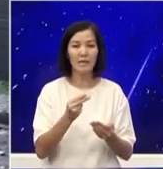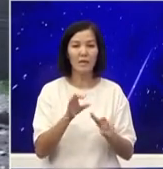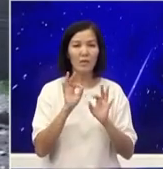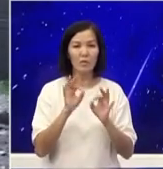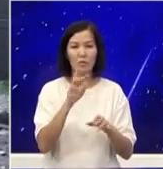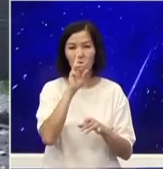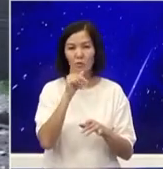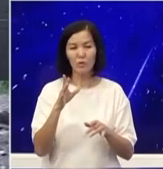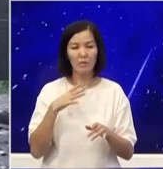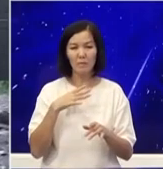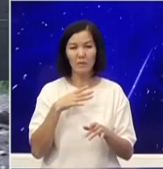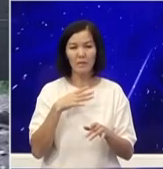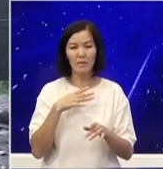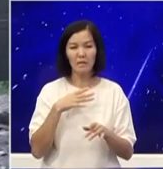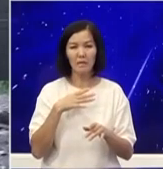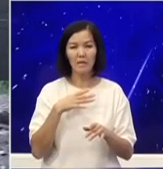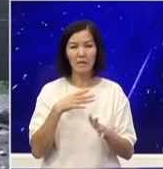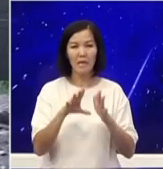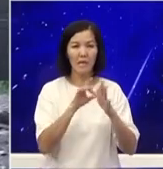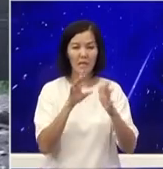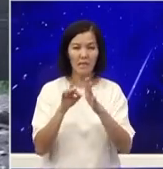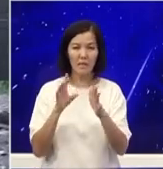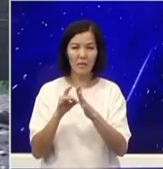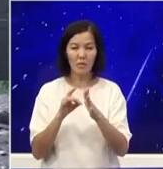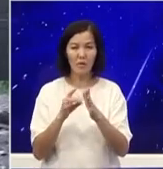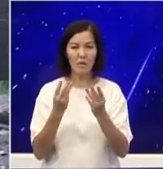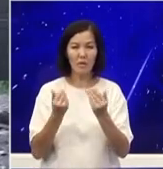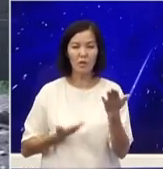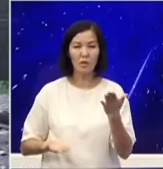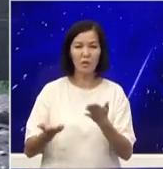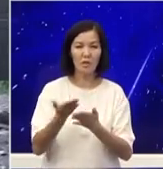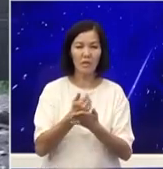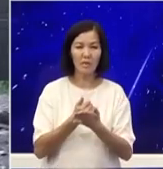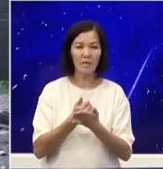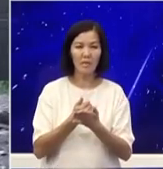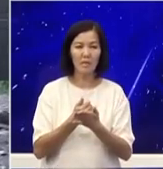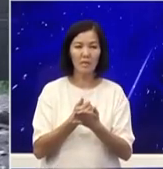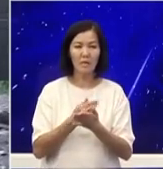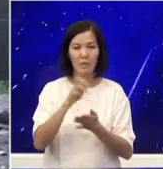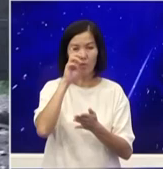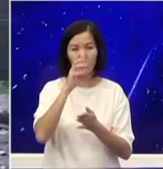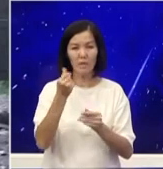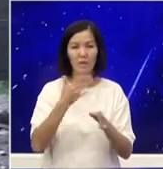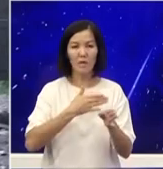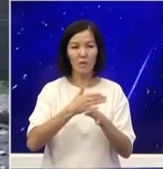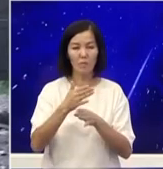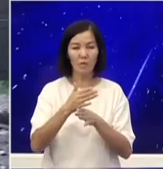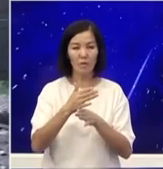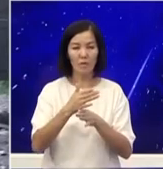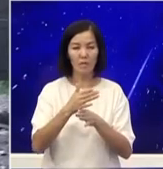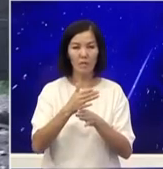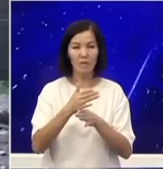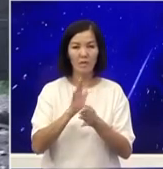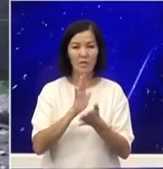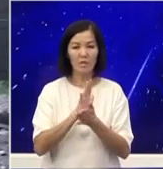бірақ ішінде рекультивация жұмыстары жасалынады, жаңағы өздерінің жиналған қаражаттарынан, одан кейін жаңағы өкіметтен де ақша бөлініп, осы жиналған